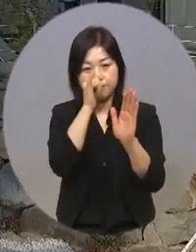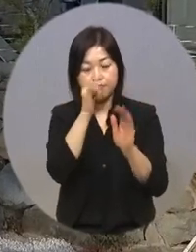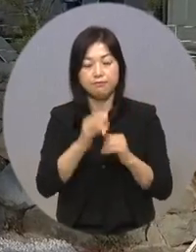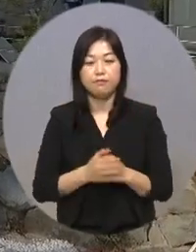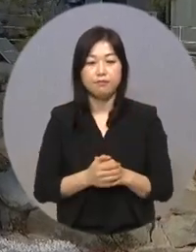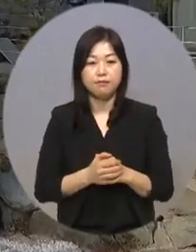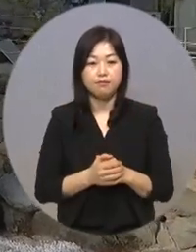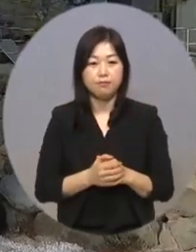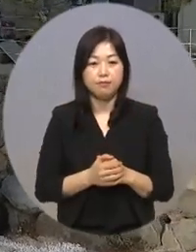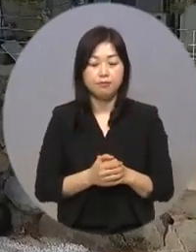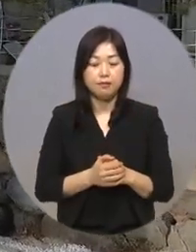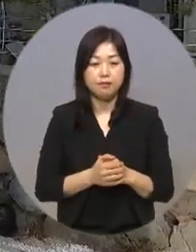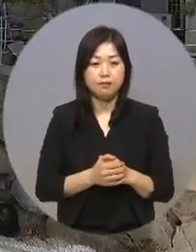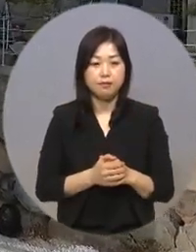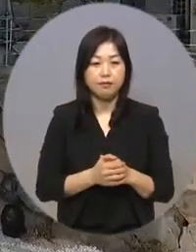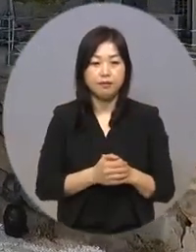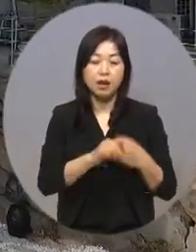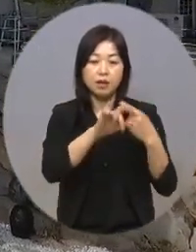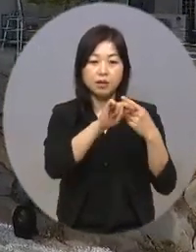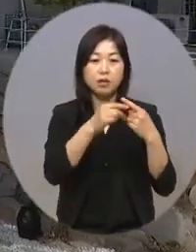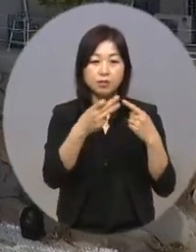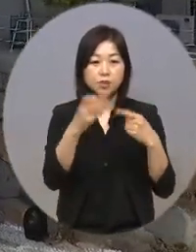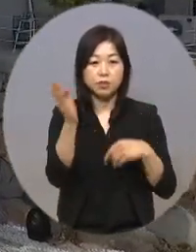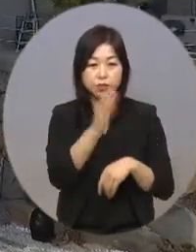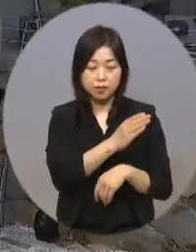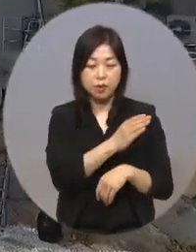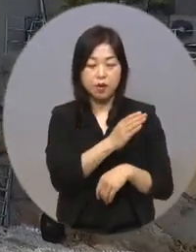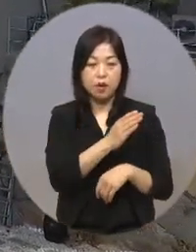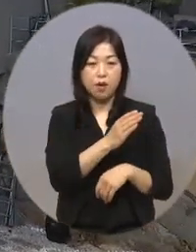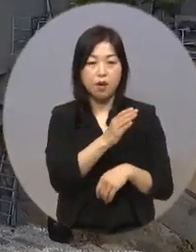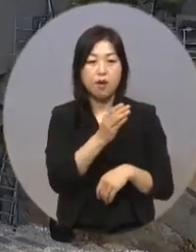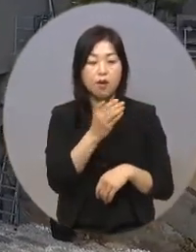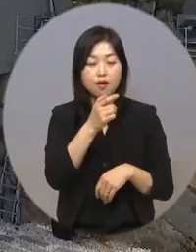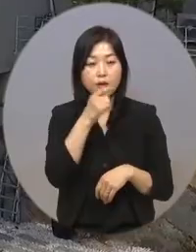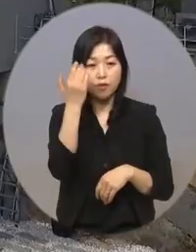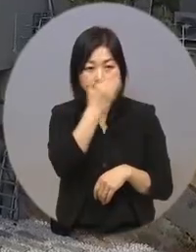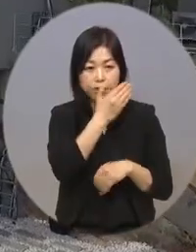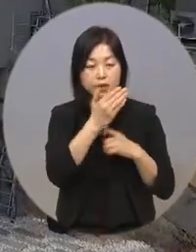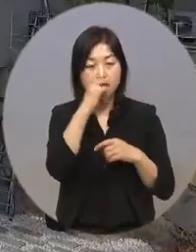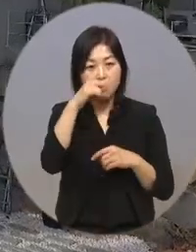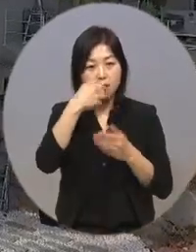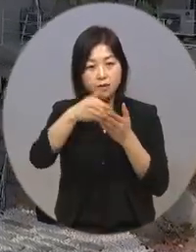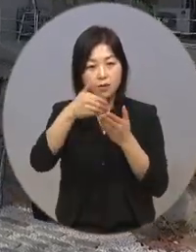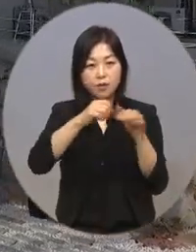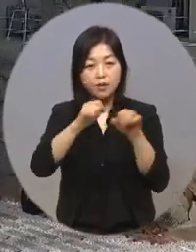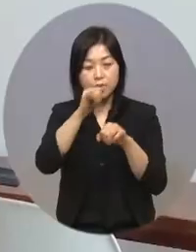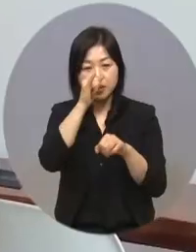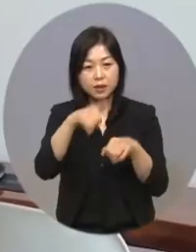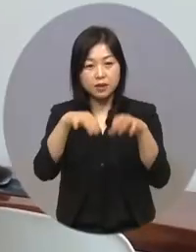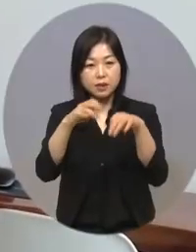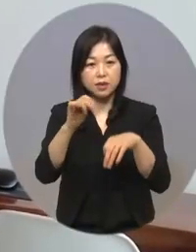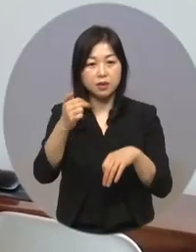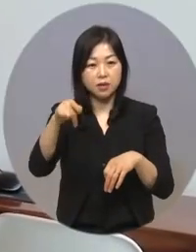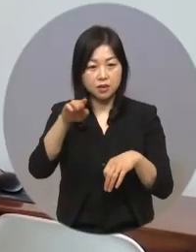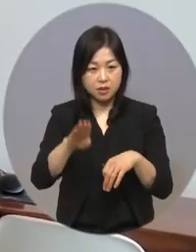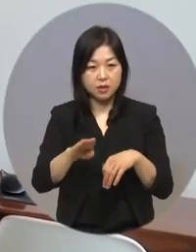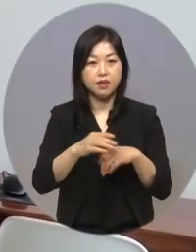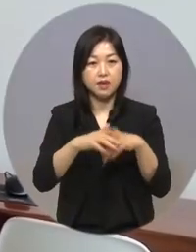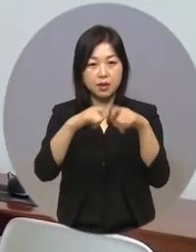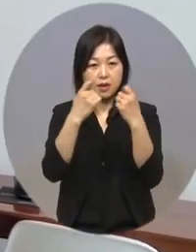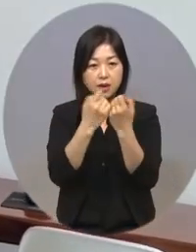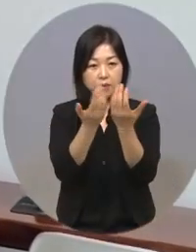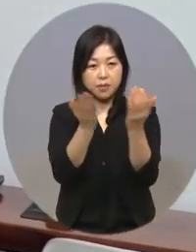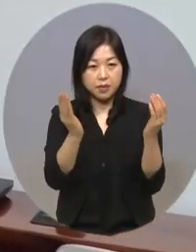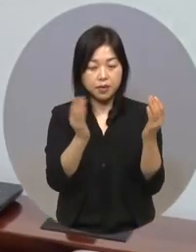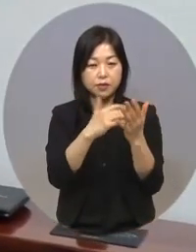지난 13일부터 여수 갤러리 안에서는 서양 화가로 왕성하게 활동해온 김연엽 작가의 13번째